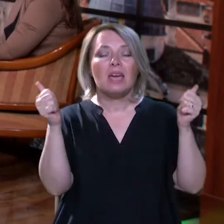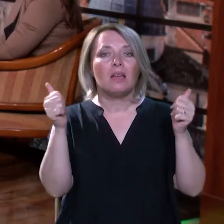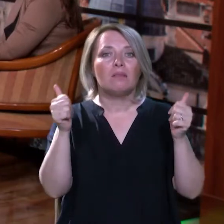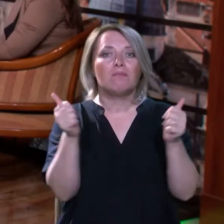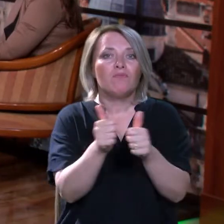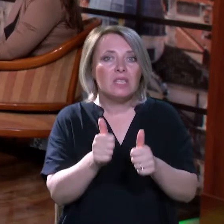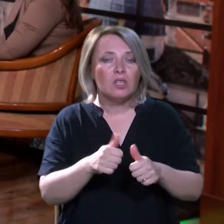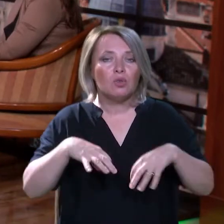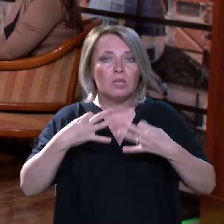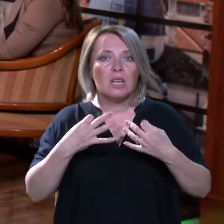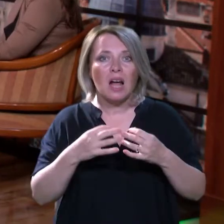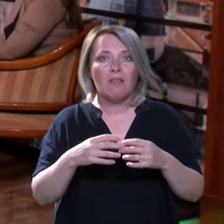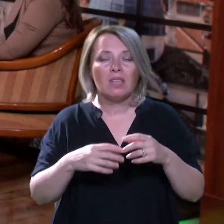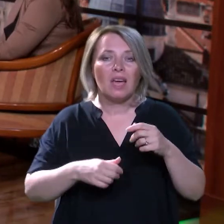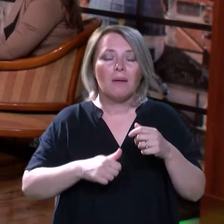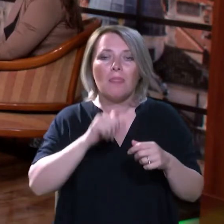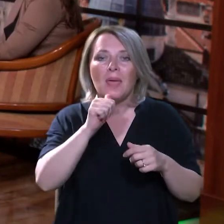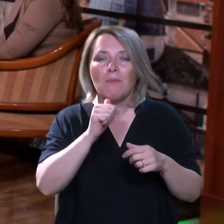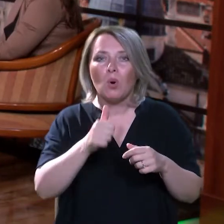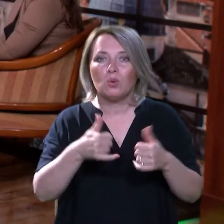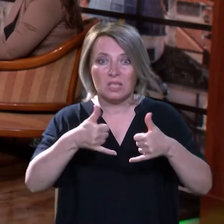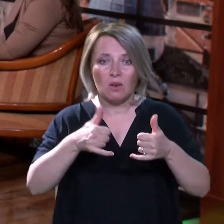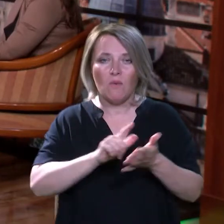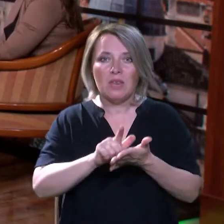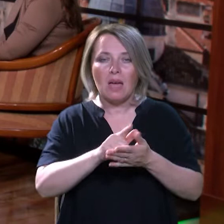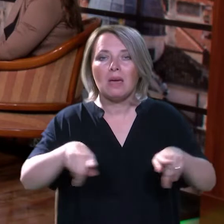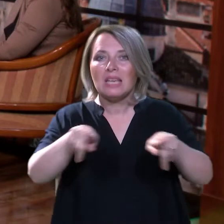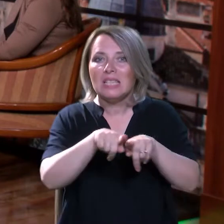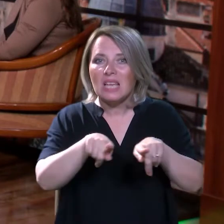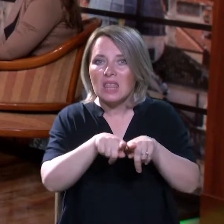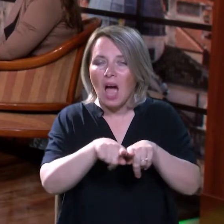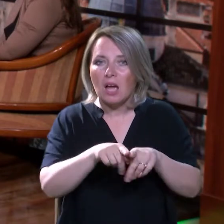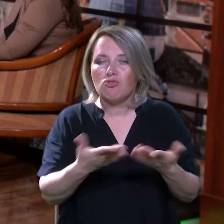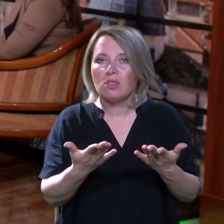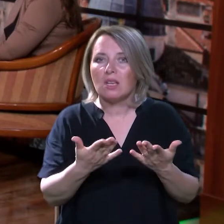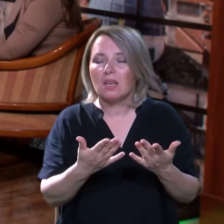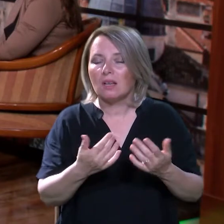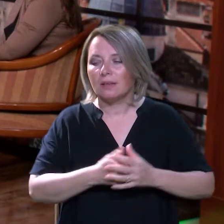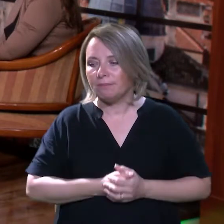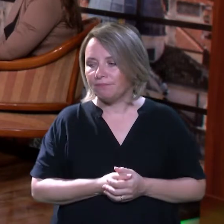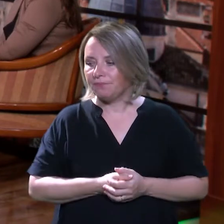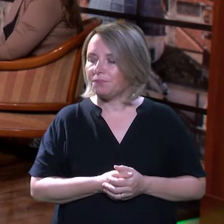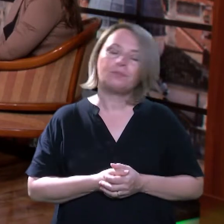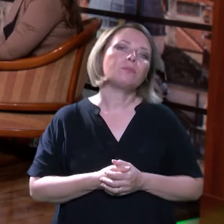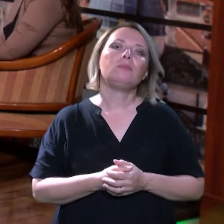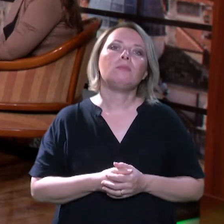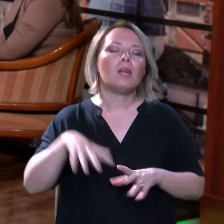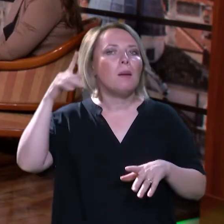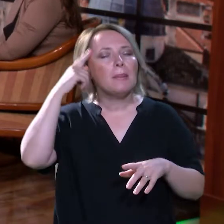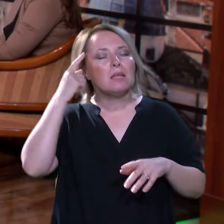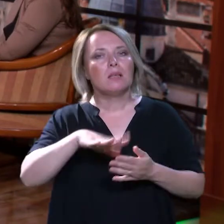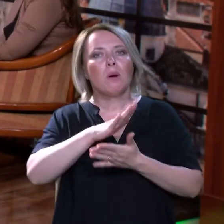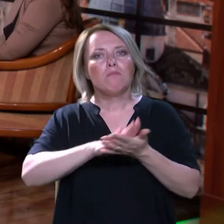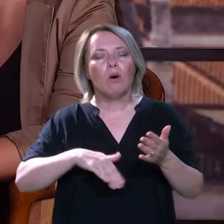fizičko zdravlje već u 21. stoljeću ne mogu izjednačiti kao jednako važni i jednako bez stigme. Čini mi se da